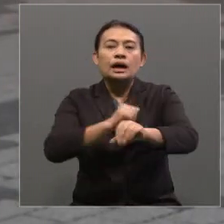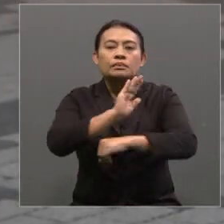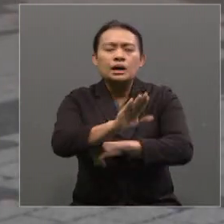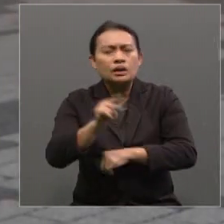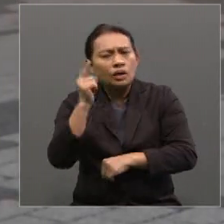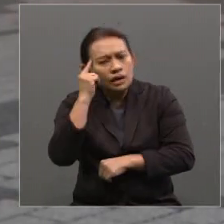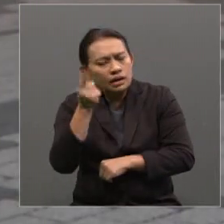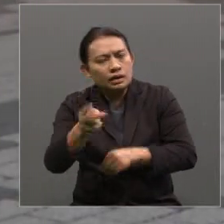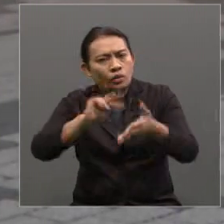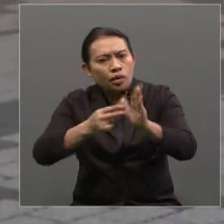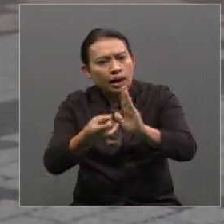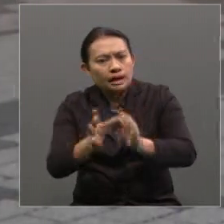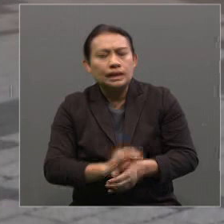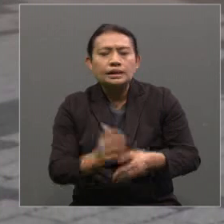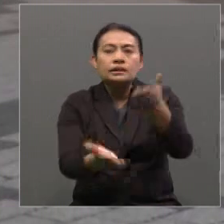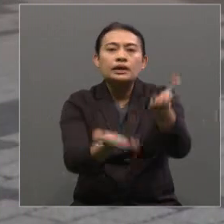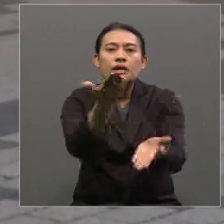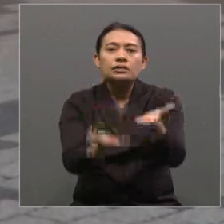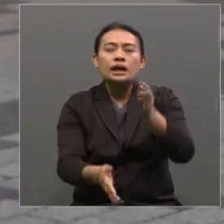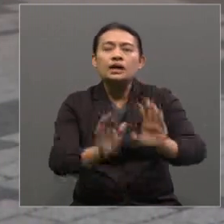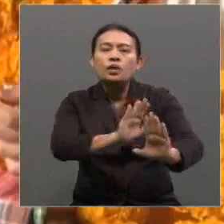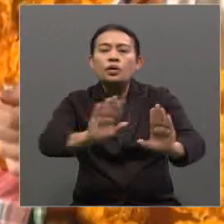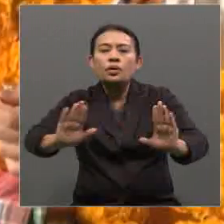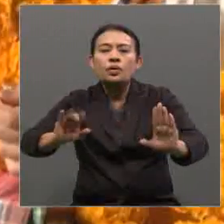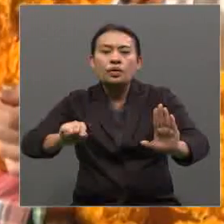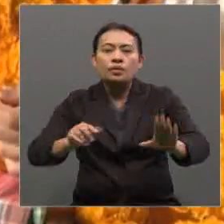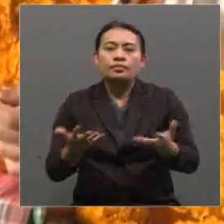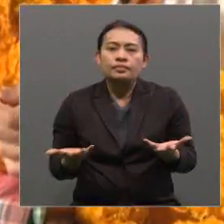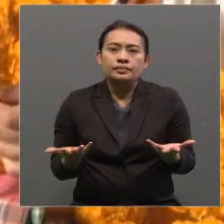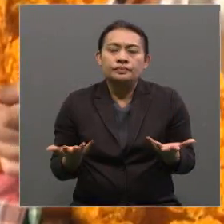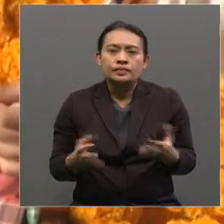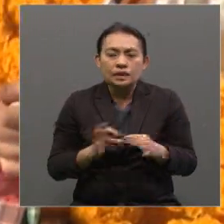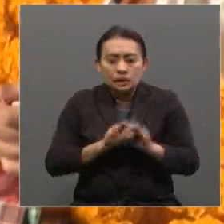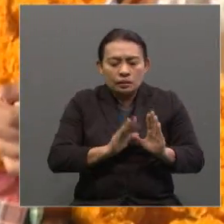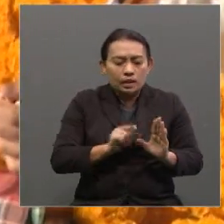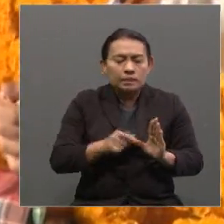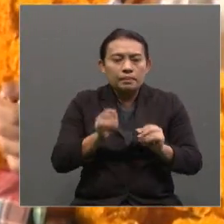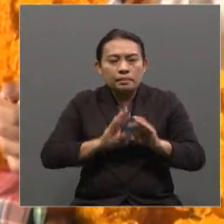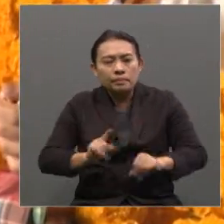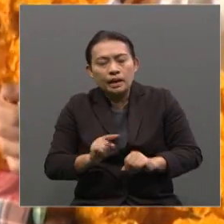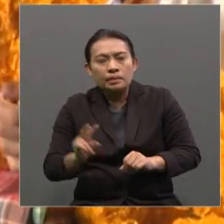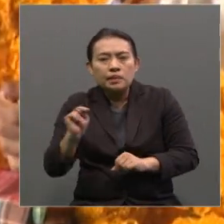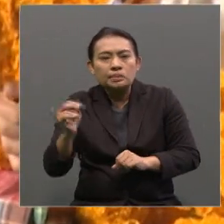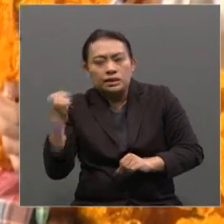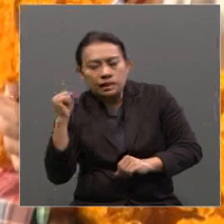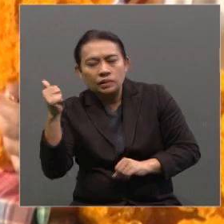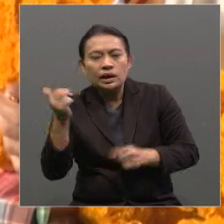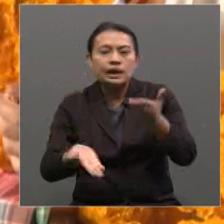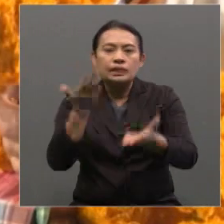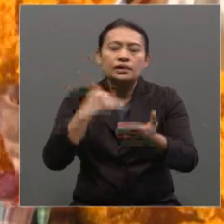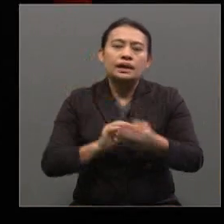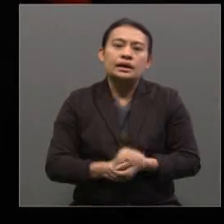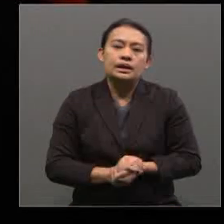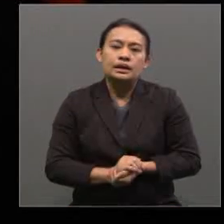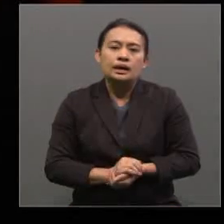ออะไรคุณจะเป็นอะไรก็ได้นะคุณจะเป็นแบบคุณจะเป็นอนุรักษ์นิยมแบบลุงตู่น้ำเงินเข้มก็ได ้ครับ คุณจะเป็นแ